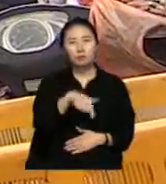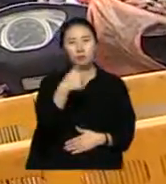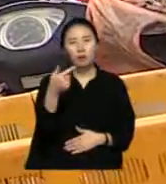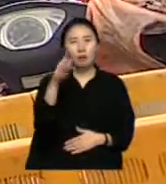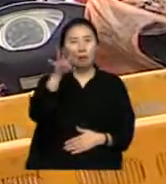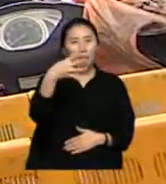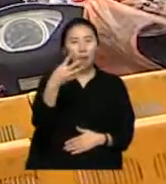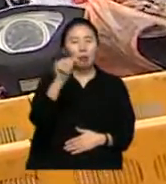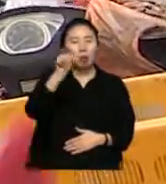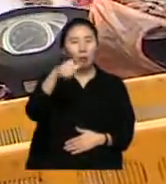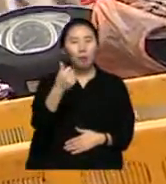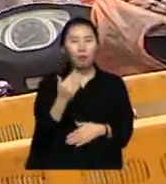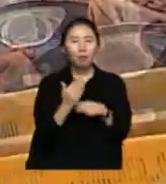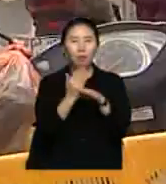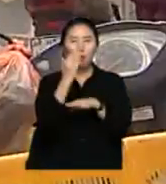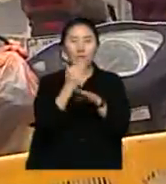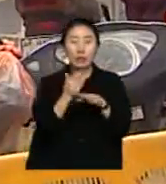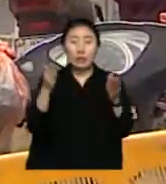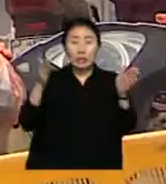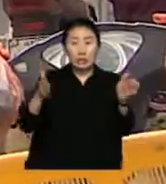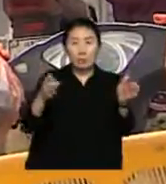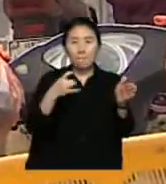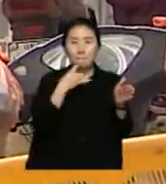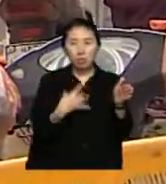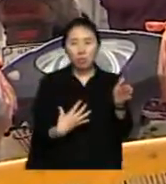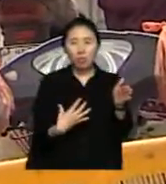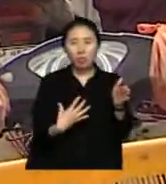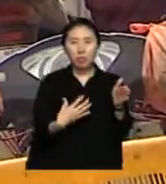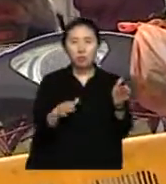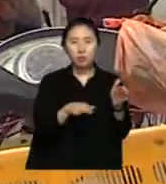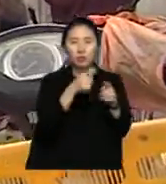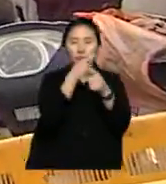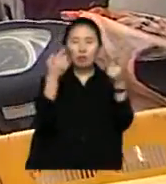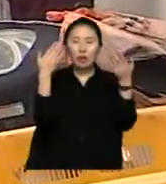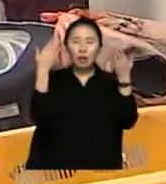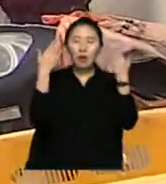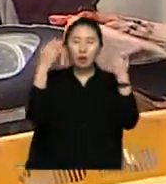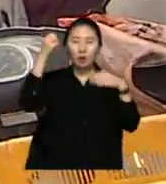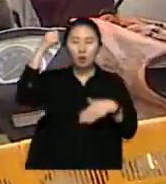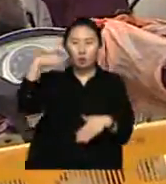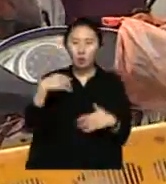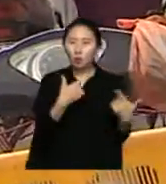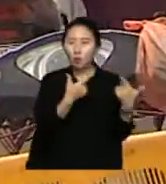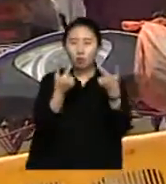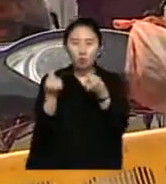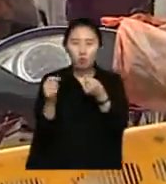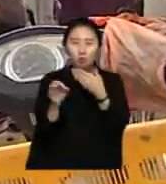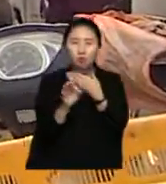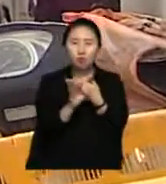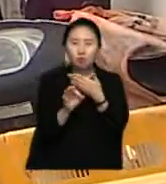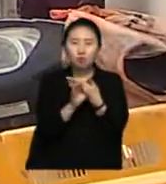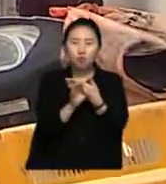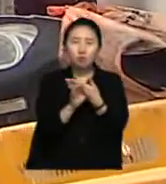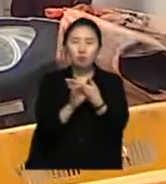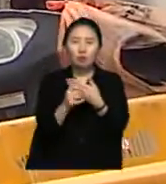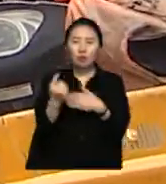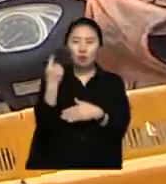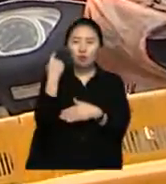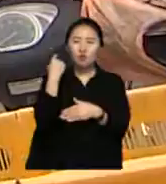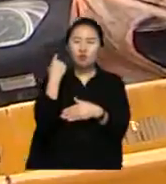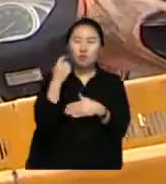4, 500장? 이런 여기서만. 우리가 예를 들어서 이 대학로 같은 데는 우리가 저 위쪽에서 떼고 저 아래쪽에서는